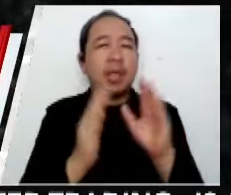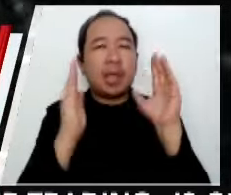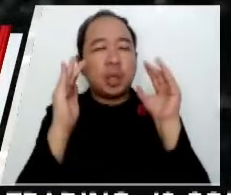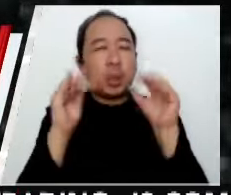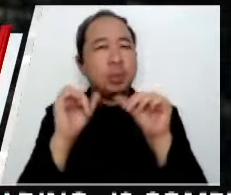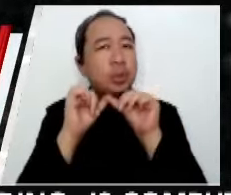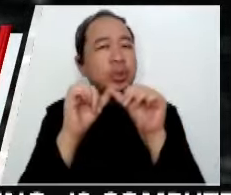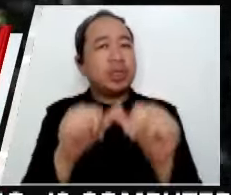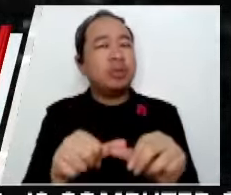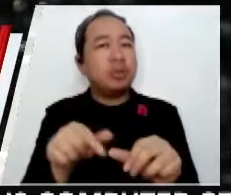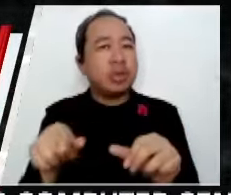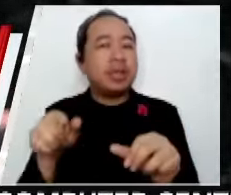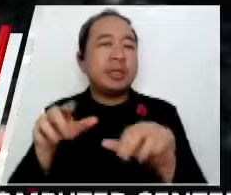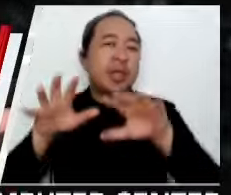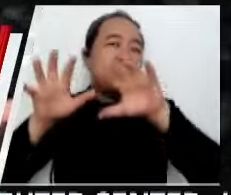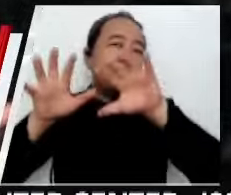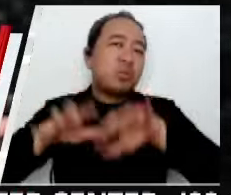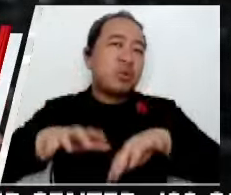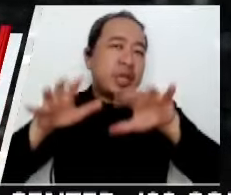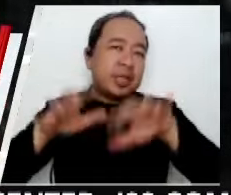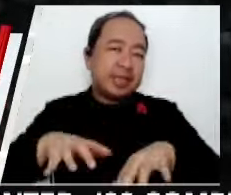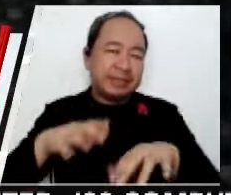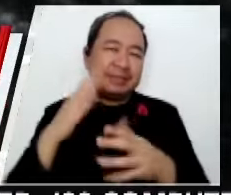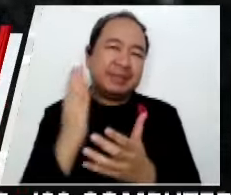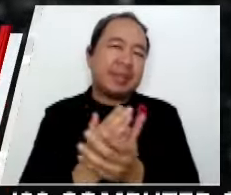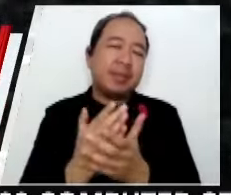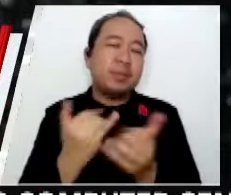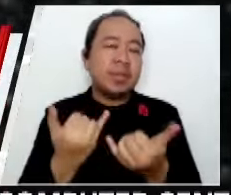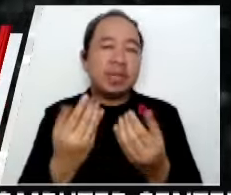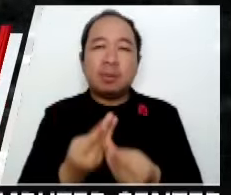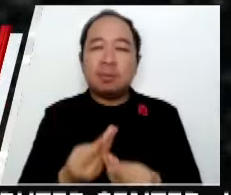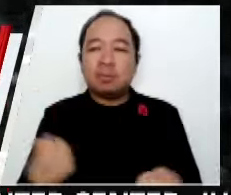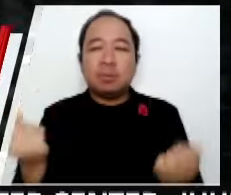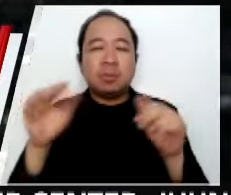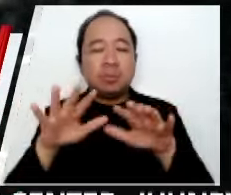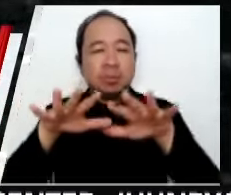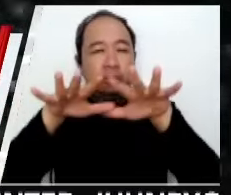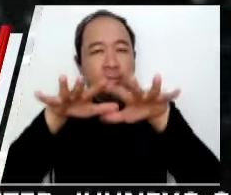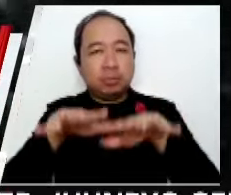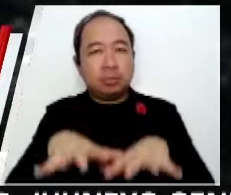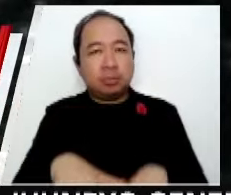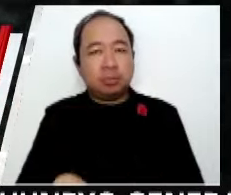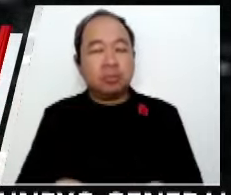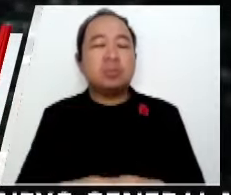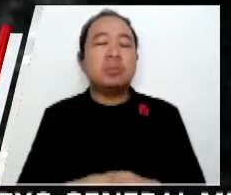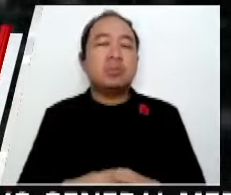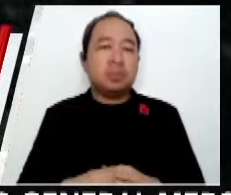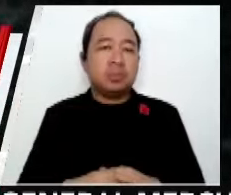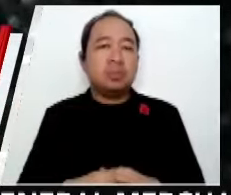buhos ng ulan para nga mawala na yung mga tubig dito sa kanilang komunidad. Yan ang latest mula rito sa